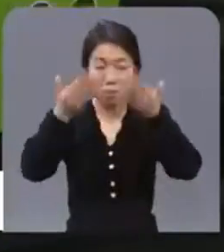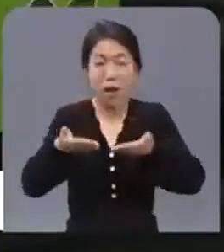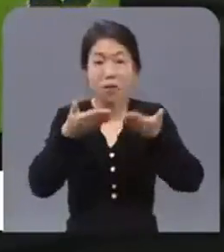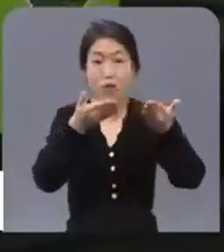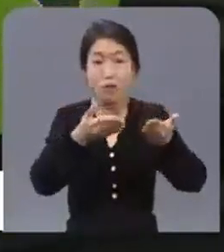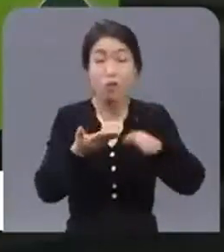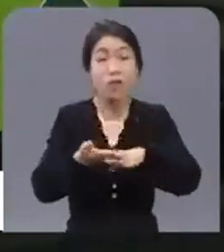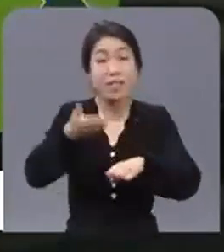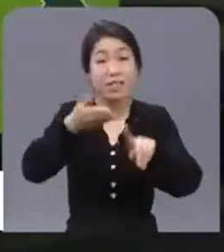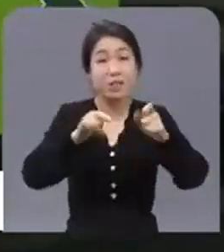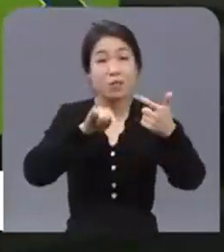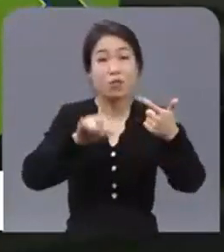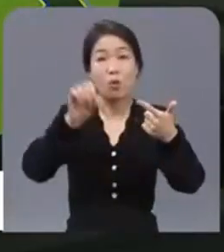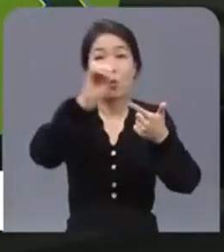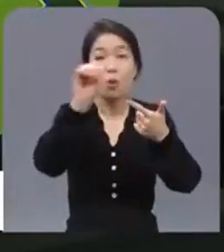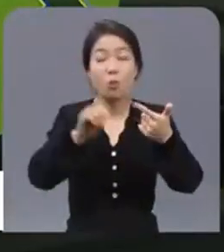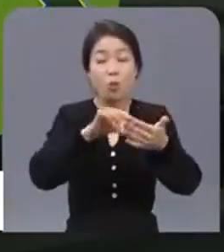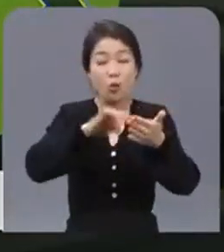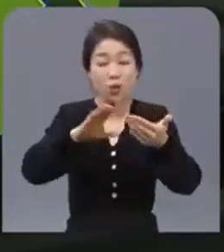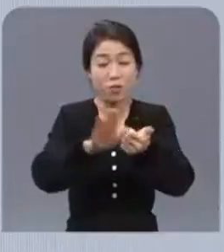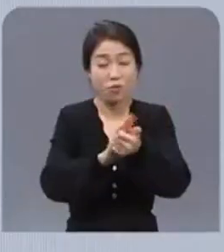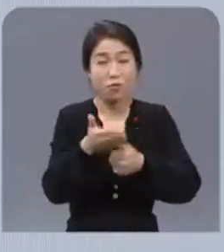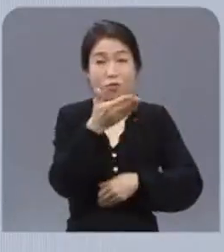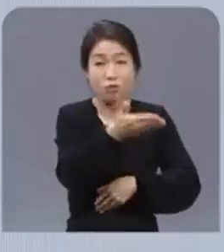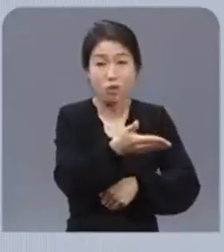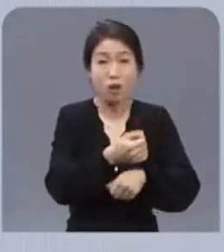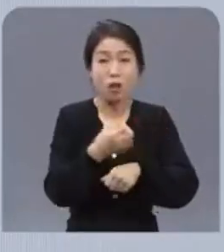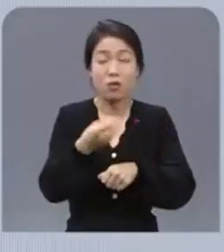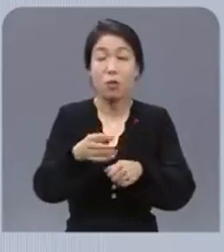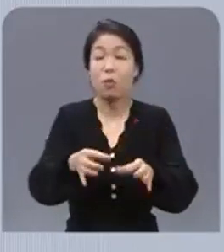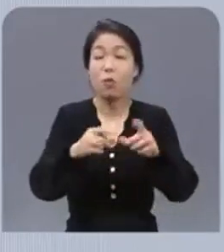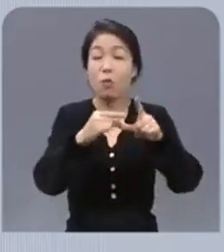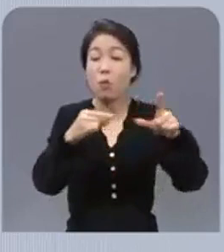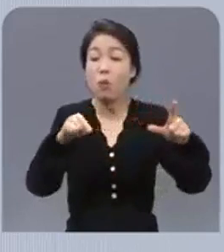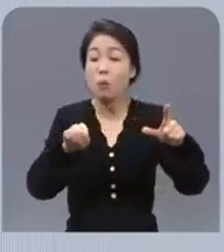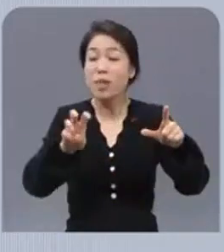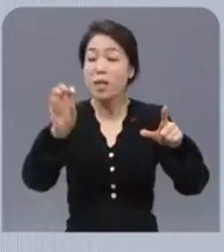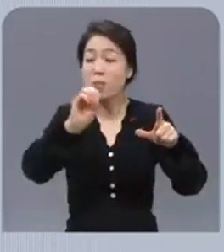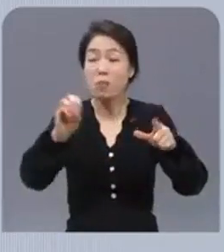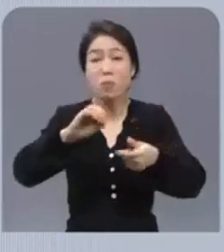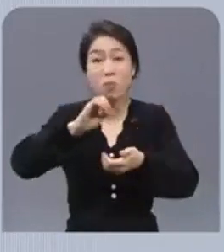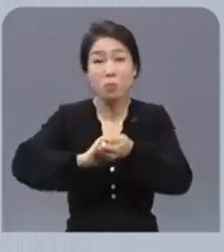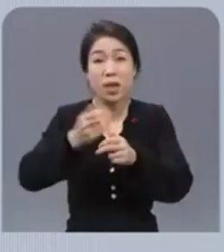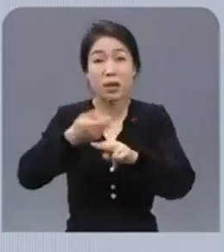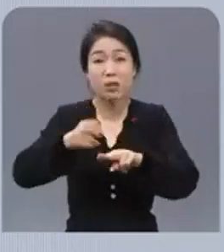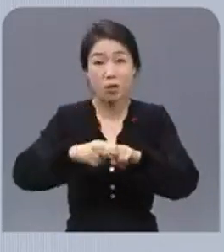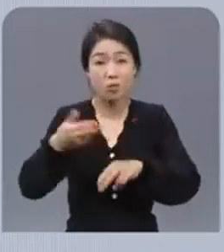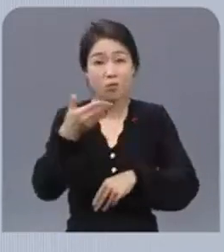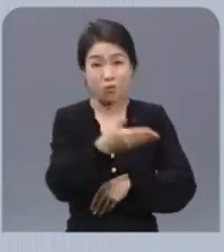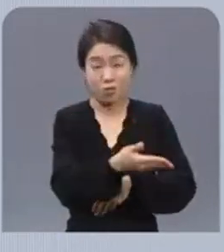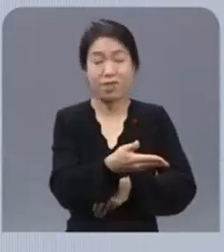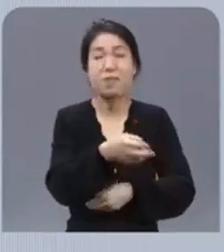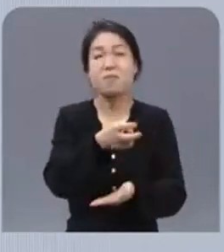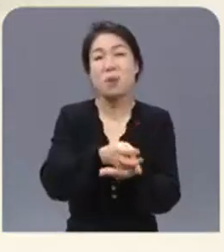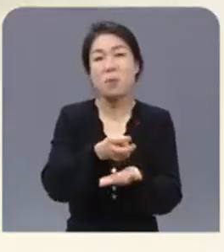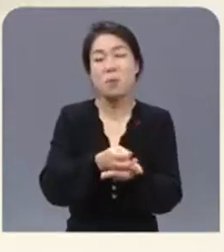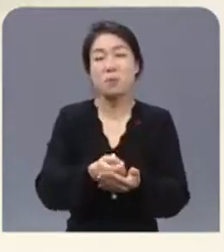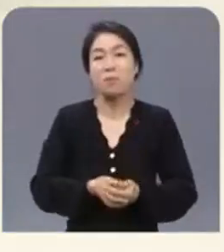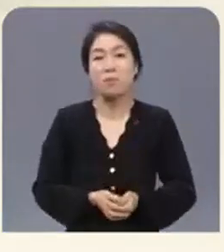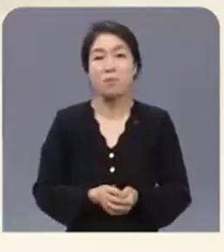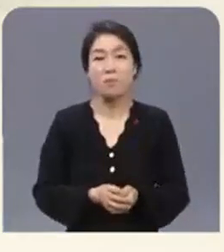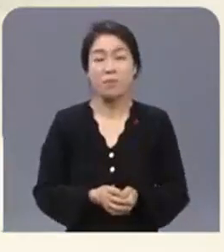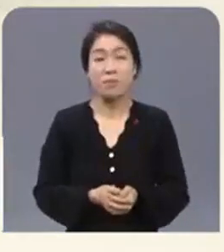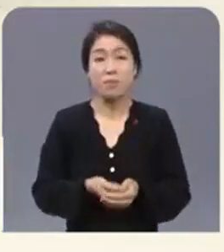16.5%를 돌려주는 세액공제 혜택과 함께 기부금의 30% 이내에서 답례품도 받을 수 있는 제도입니다